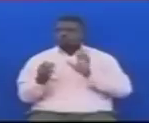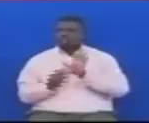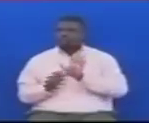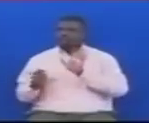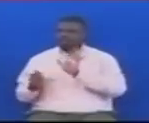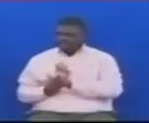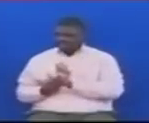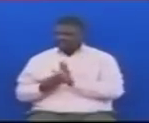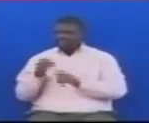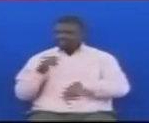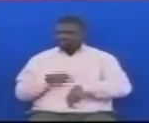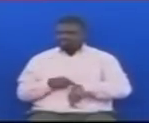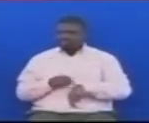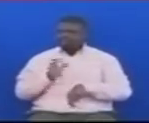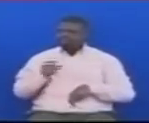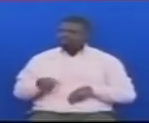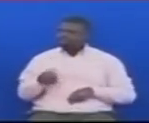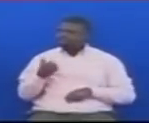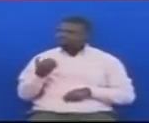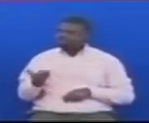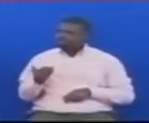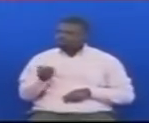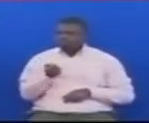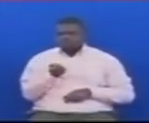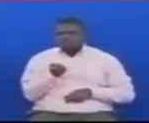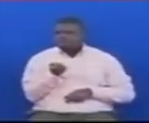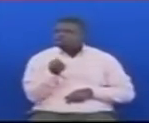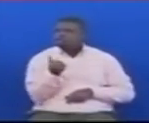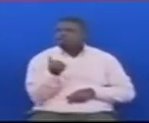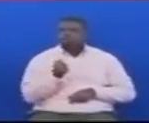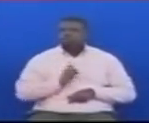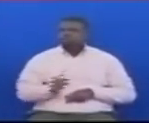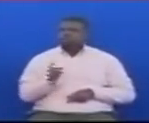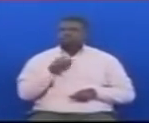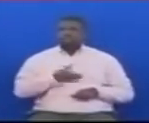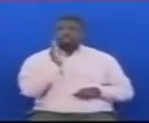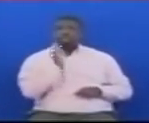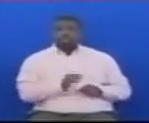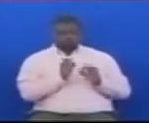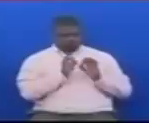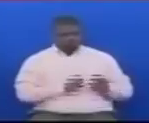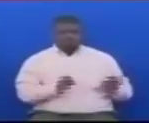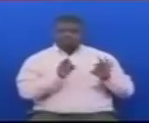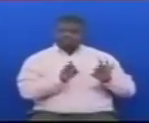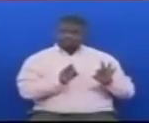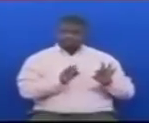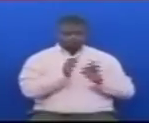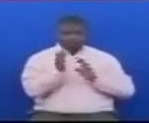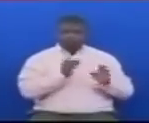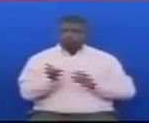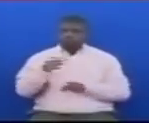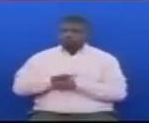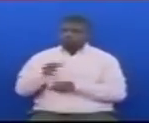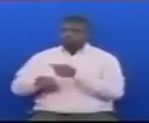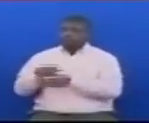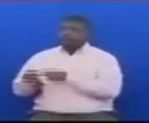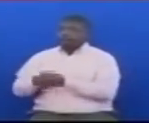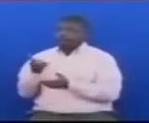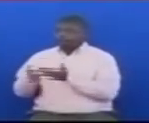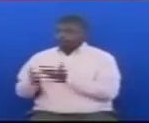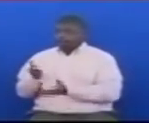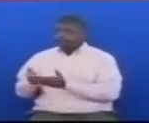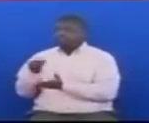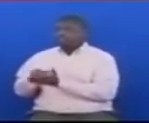kipindi cha miaka mitatu sio kidogo. Kwa hiyo naomba nimhakikishie tu kwamba serikali itaendelea kuboresha miundombinu kadiri upatikanaji wa fedha